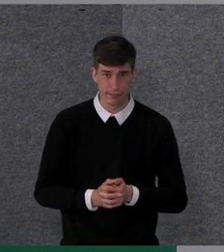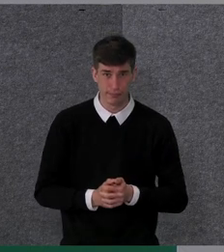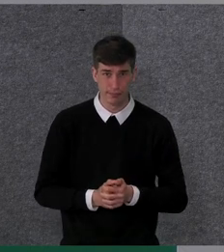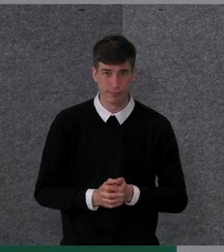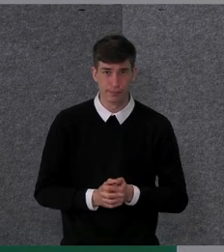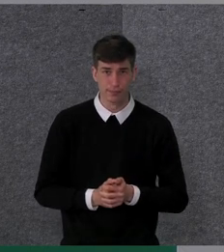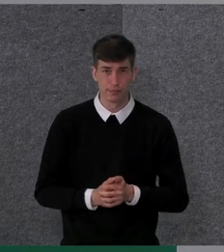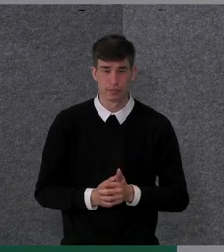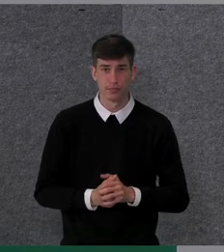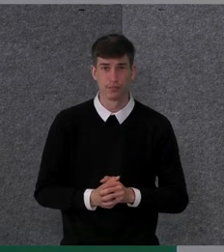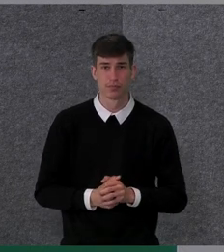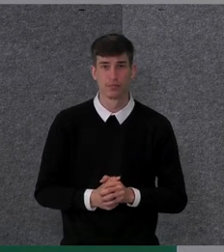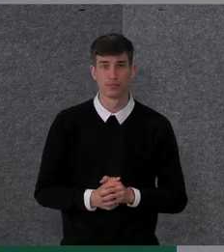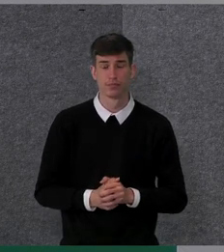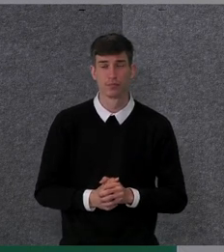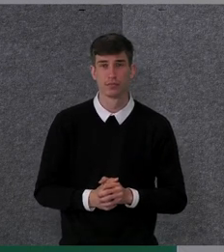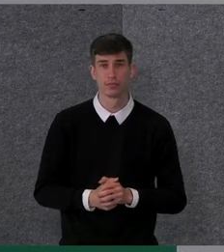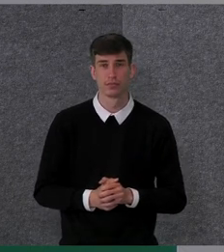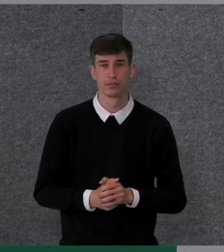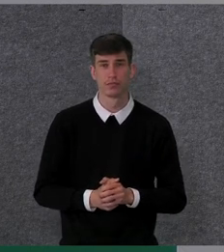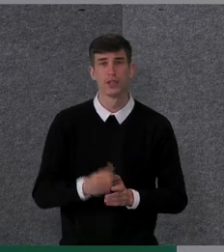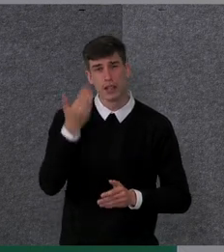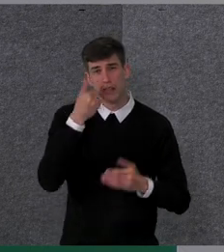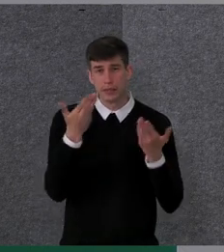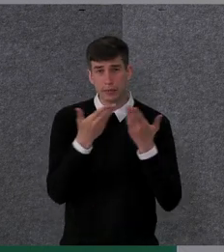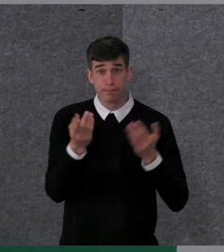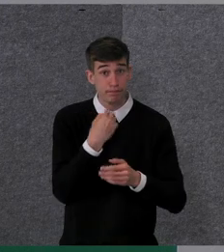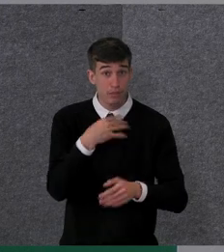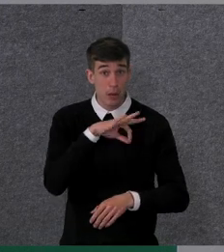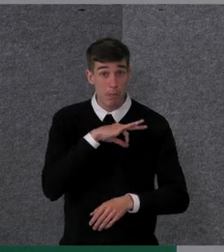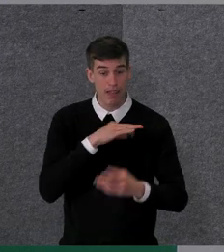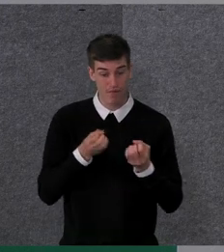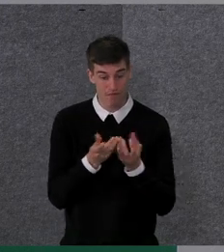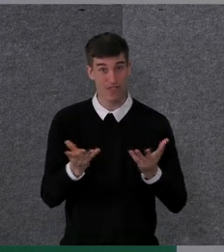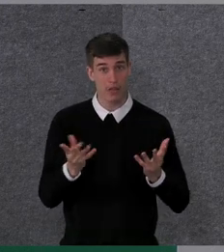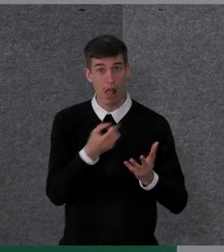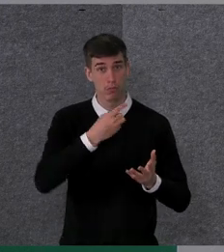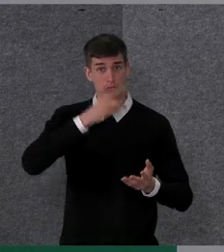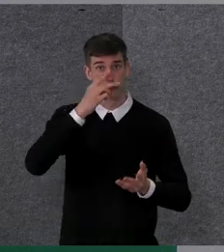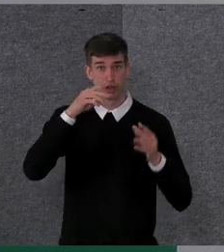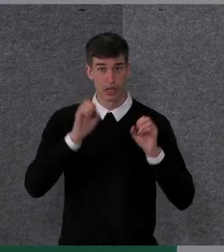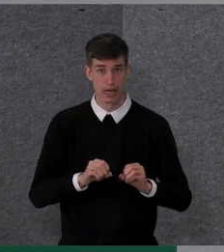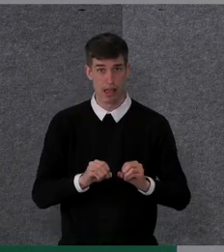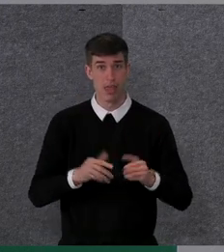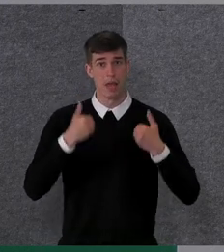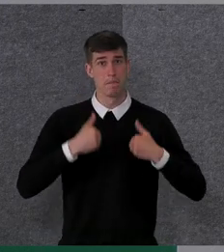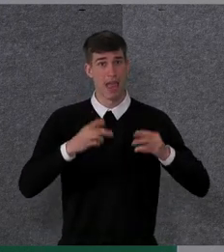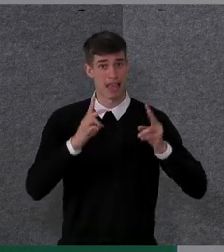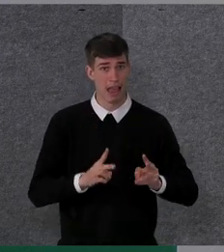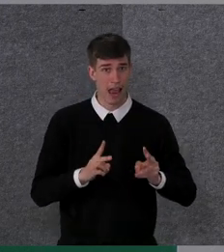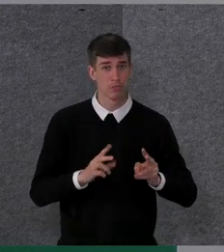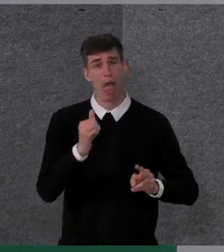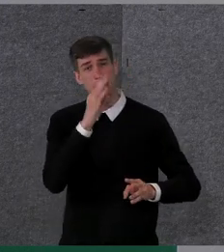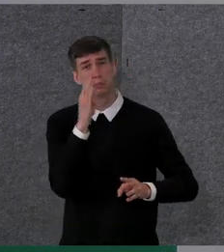Legislaturperiode. Liebe Freundinnen, wir sind die Partei, die Vielfalt als Bereicherung versteht, für die Menschenrechte nicht nur eine Richtschnur